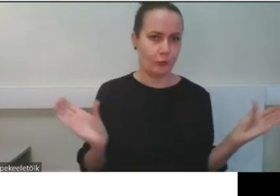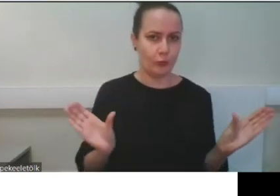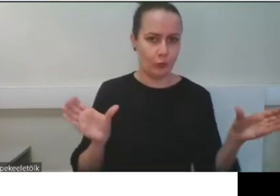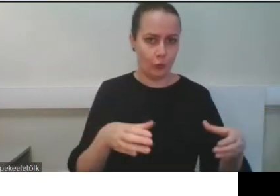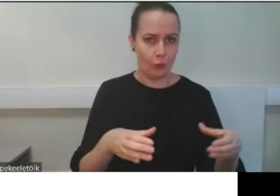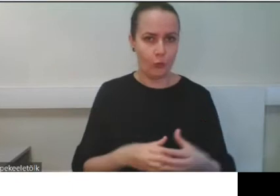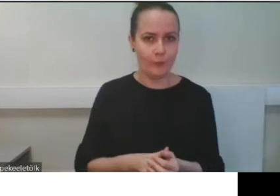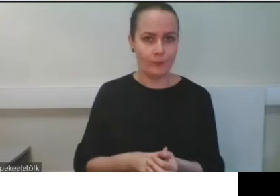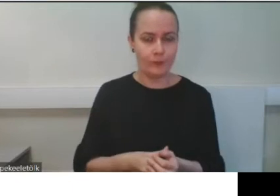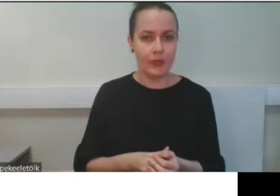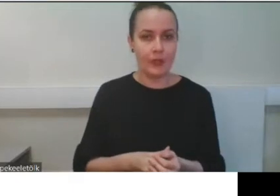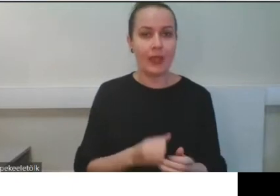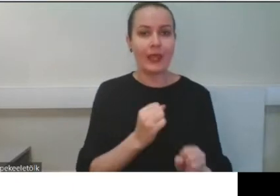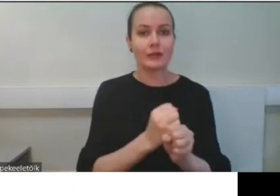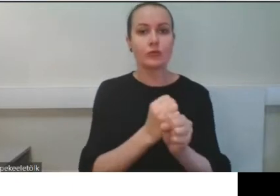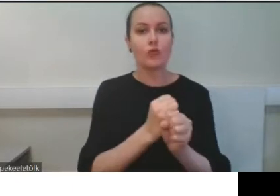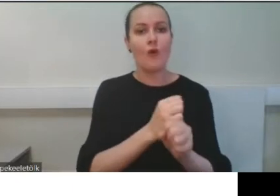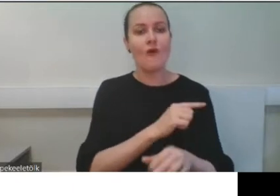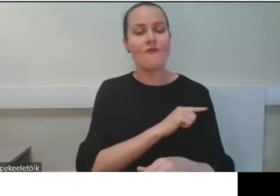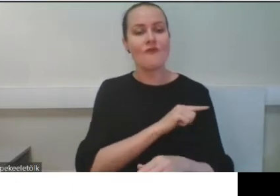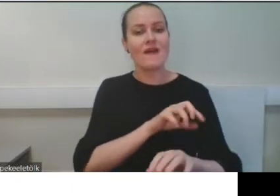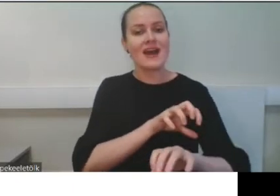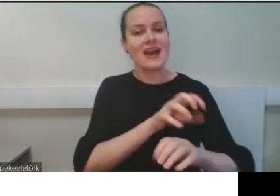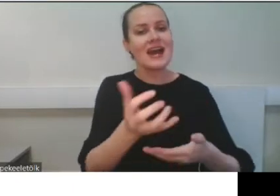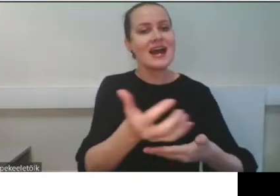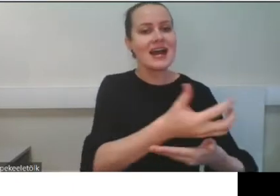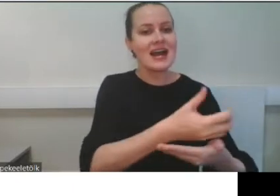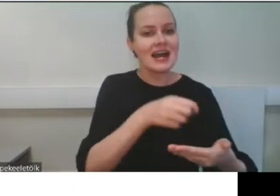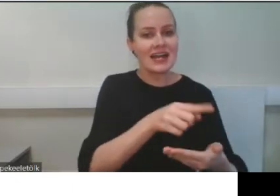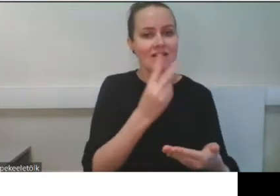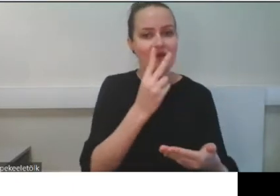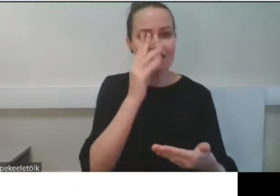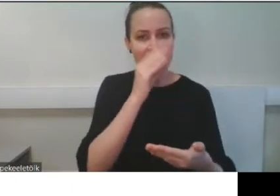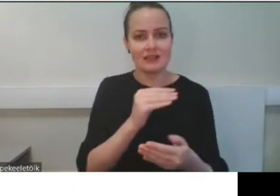Aga samas, kui vaadata, siis tegelikult